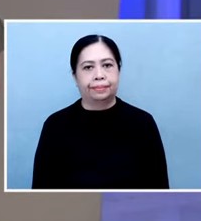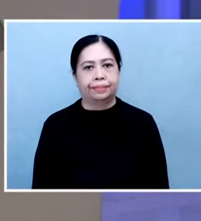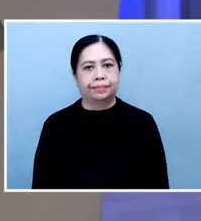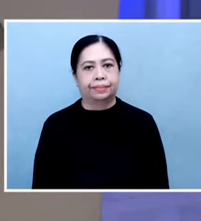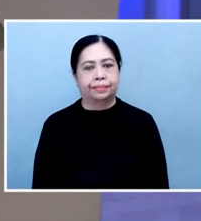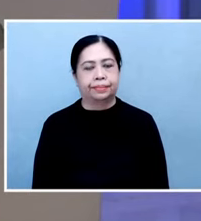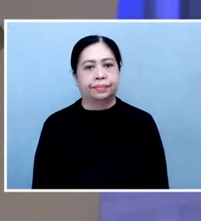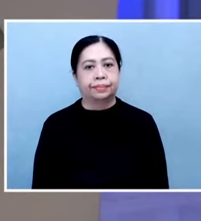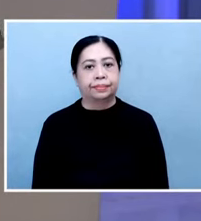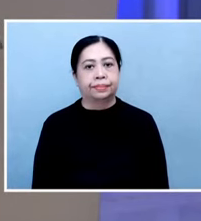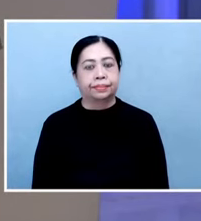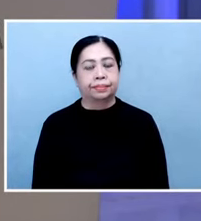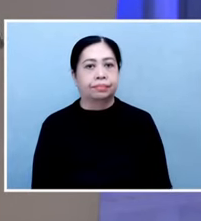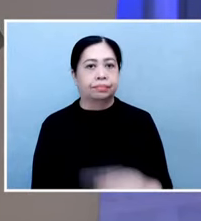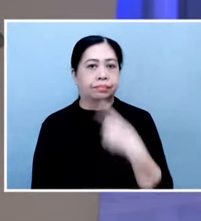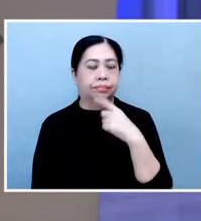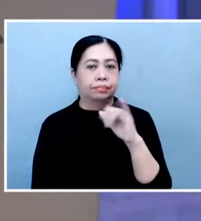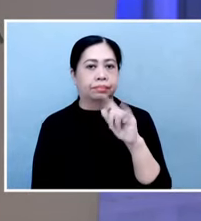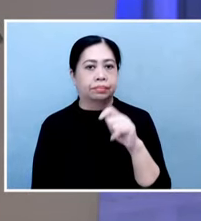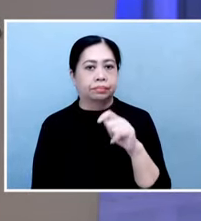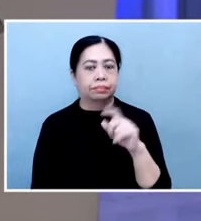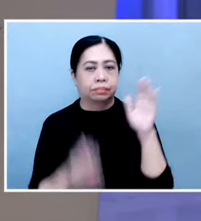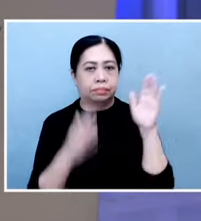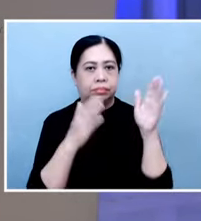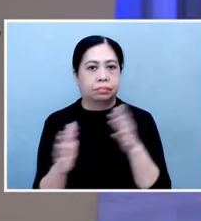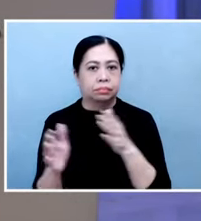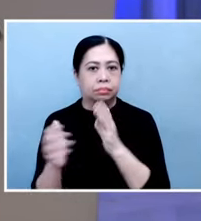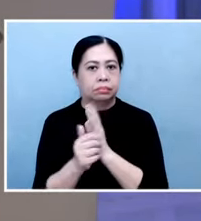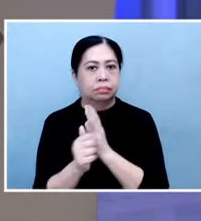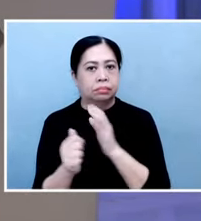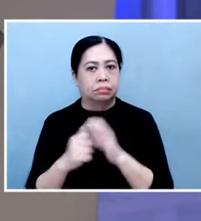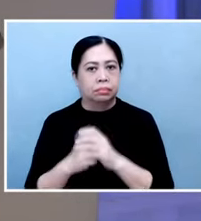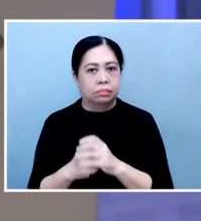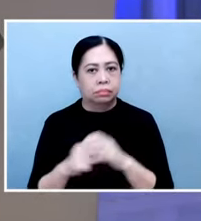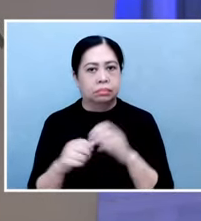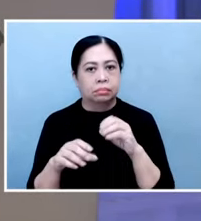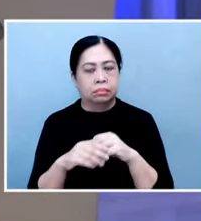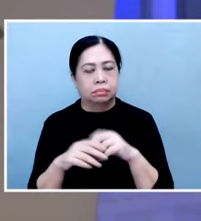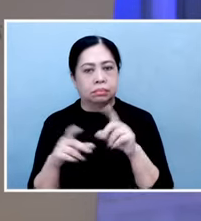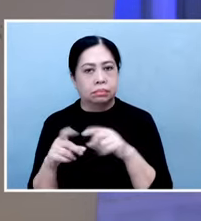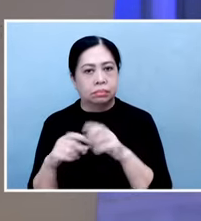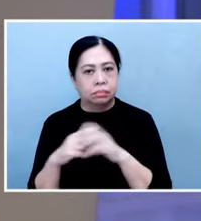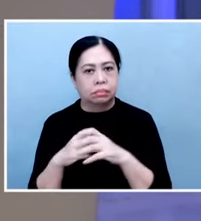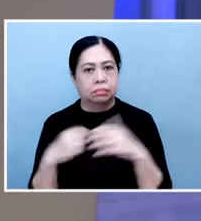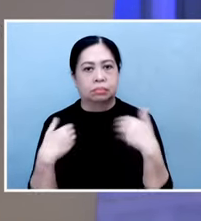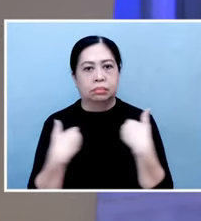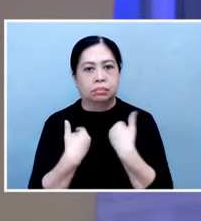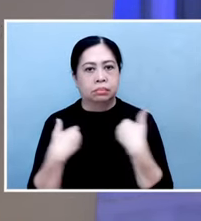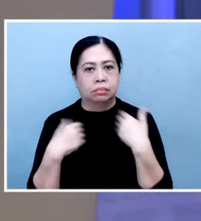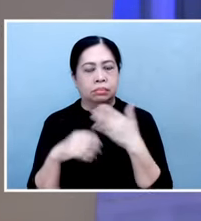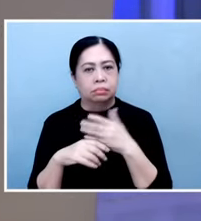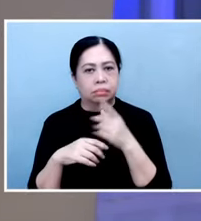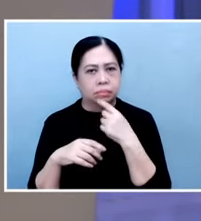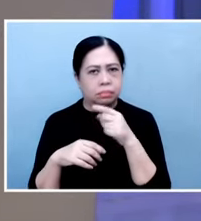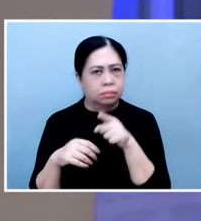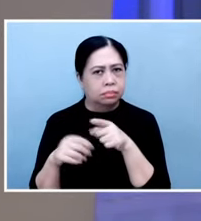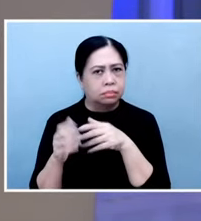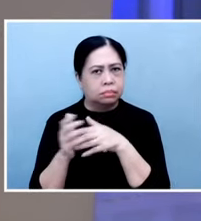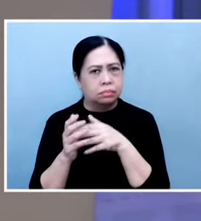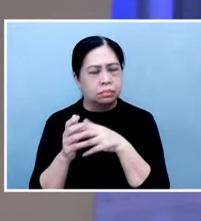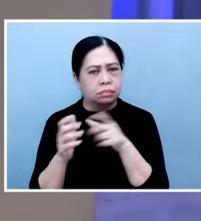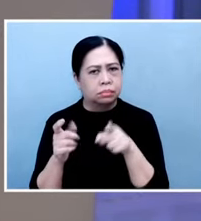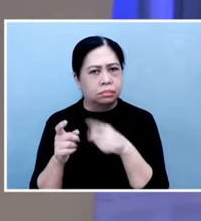Ibinaling ng isang IT expert ang kanyang atensyon sa pag-aalaga ng mga hayop matapos humina ang